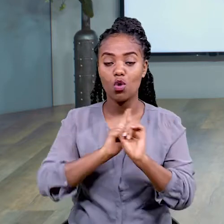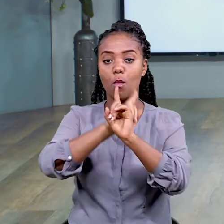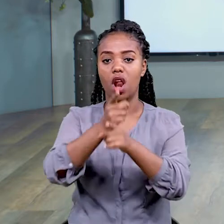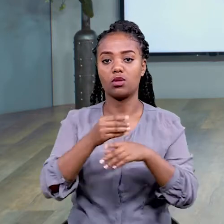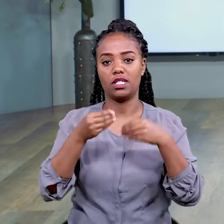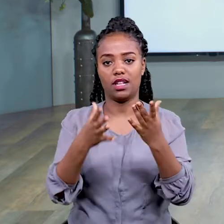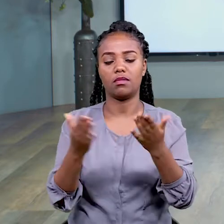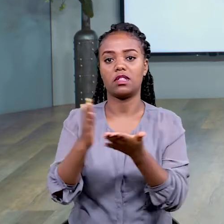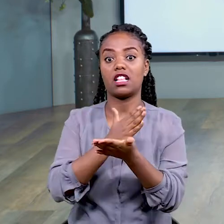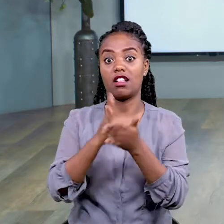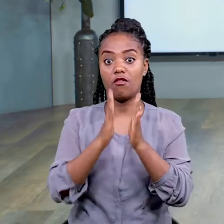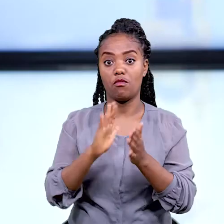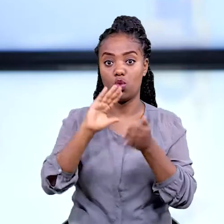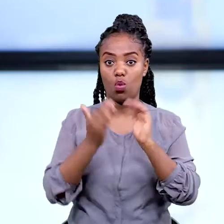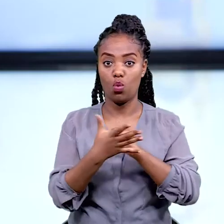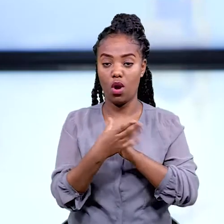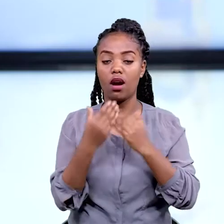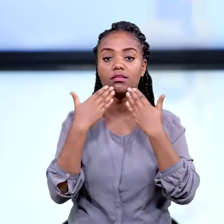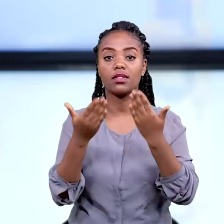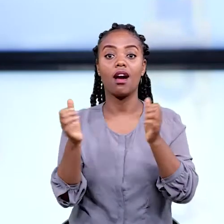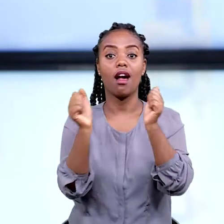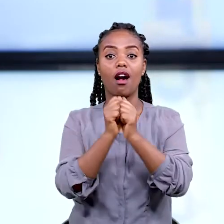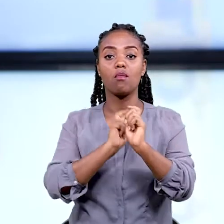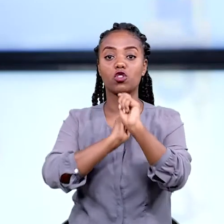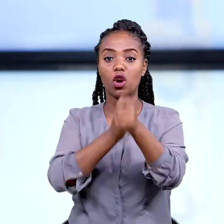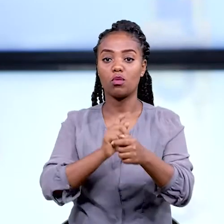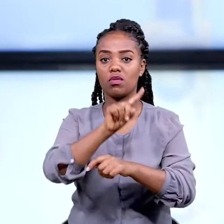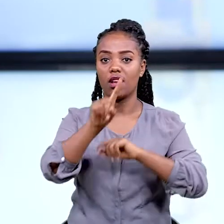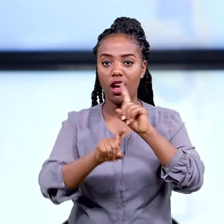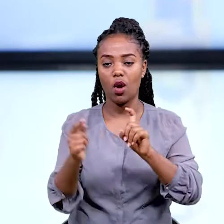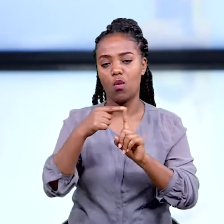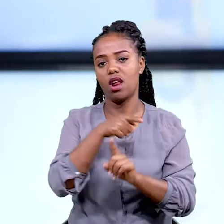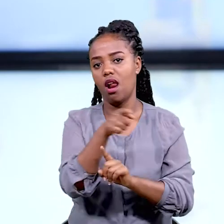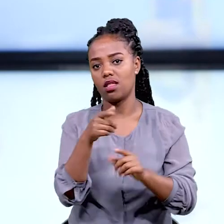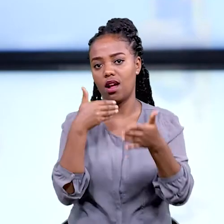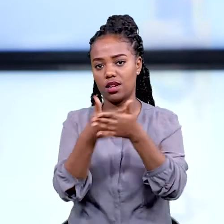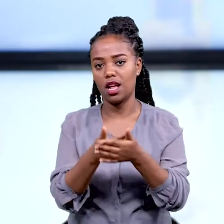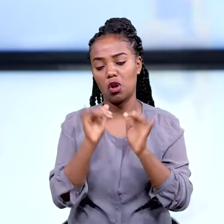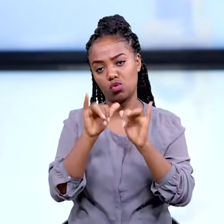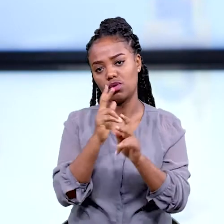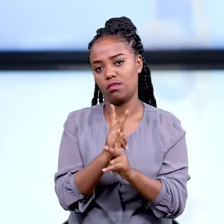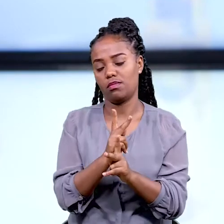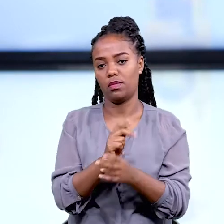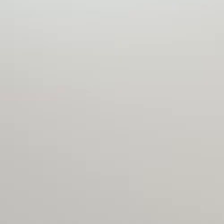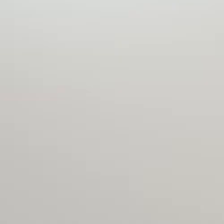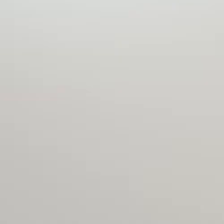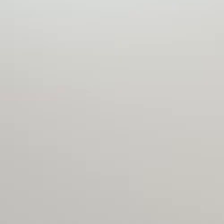ተመልካቾቻችን ምላሽ በመስጠት የምትሳተፉበትና ከምስጋና ጋር የምትሸለሙበትን ጥያቄ ወደ እናንተ እናደርሳለን። የትም